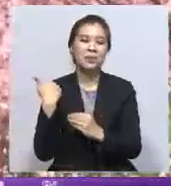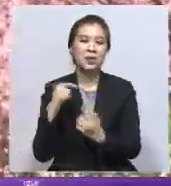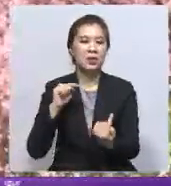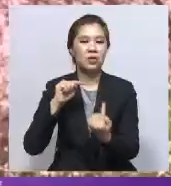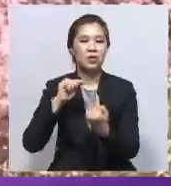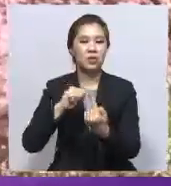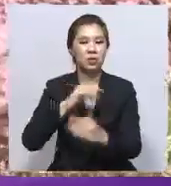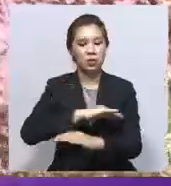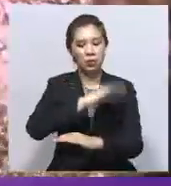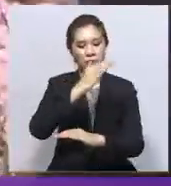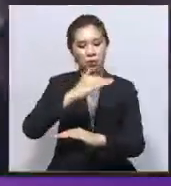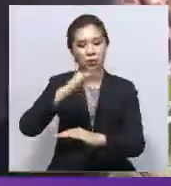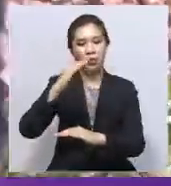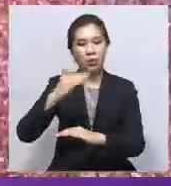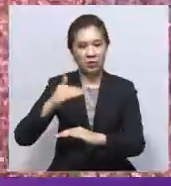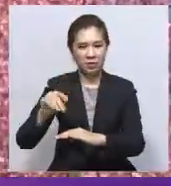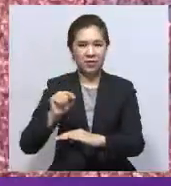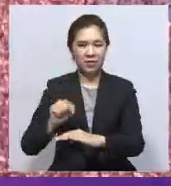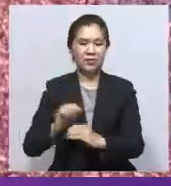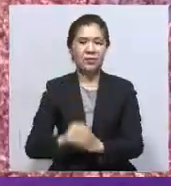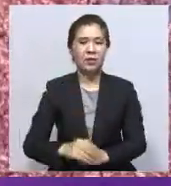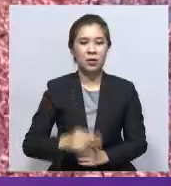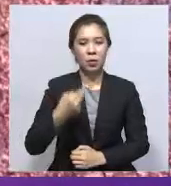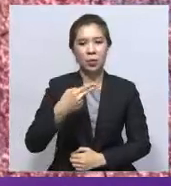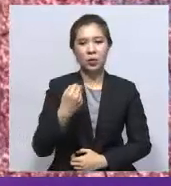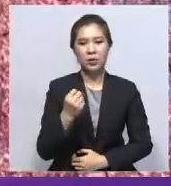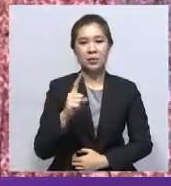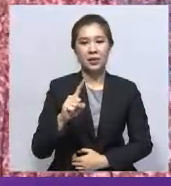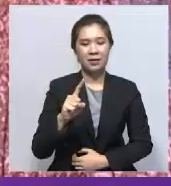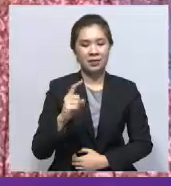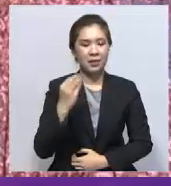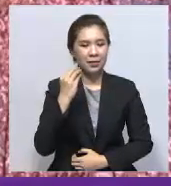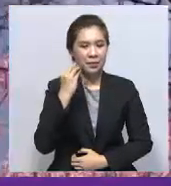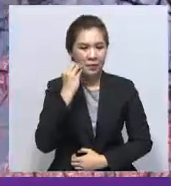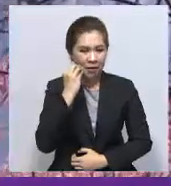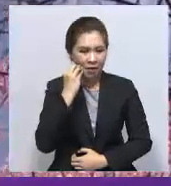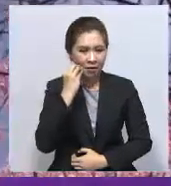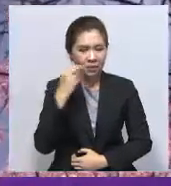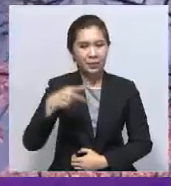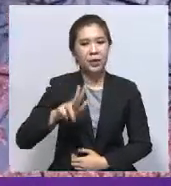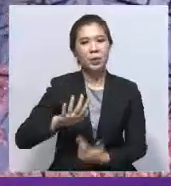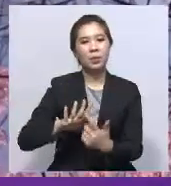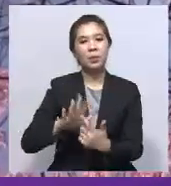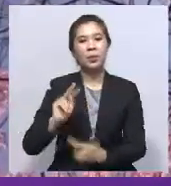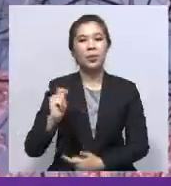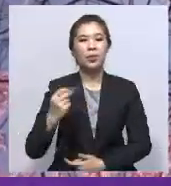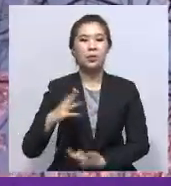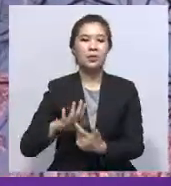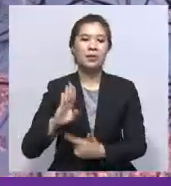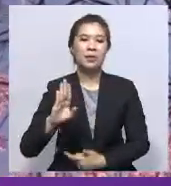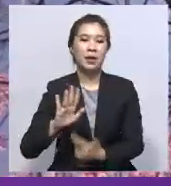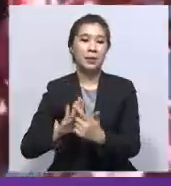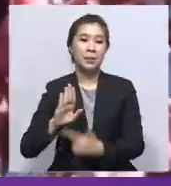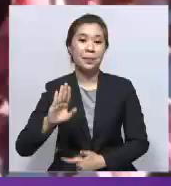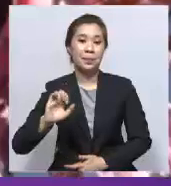อุทยานแห่งชาติภูหินล่องกล้าในพื้นที่หมู่11บ้านภูทับเบิกตำบลวังบานอีก126ไร่